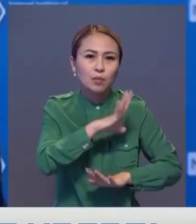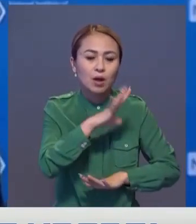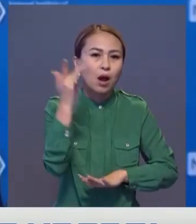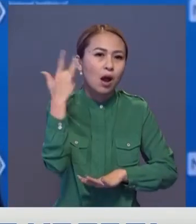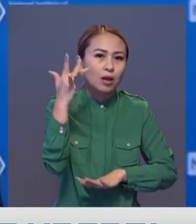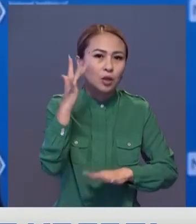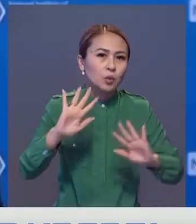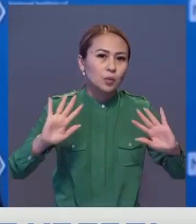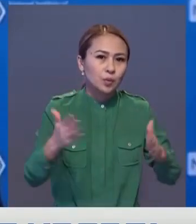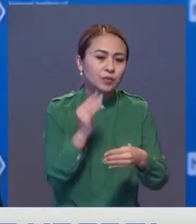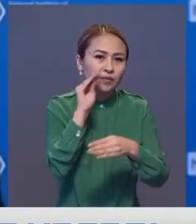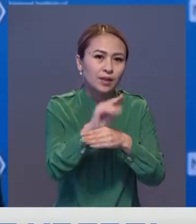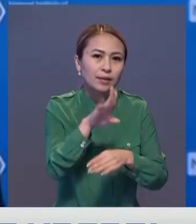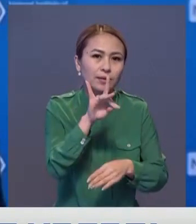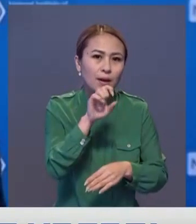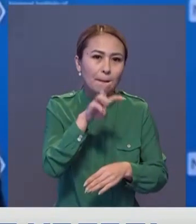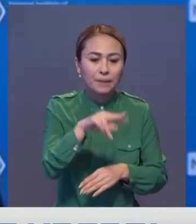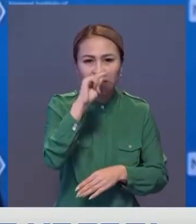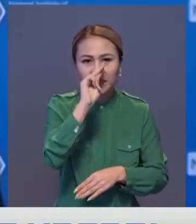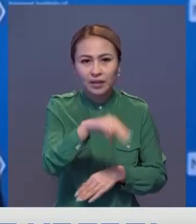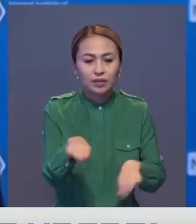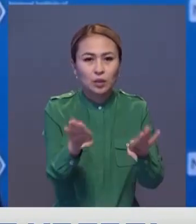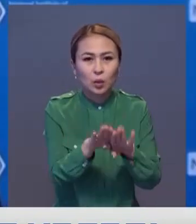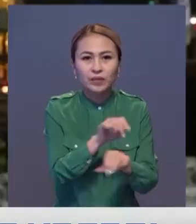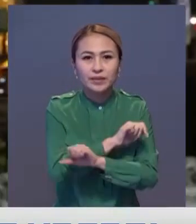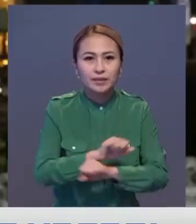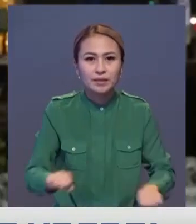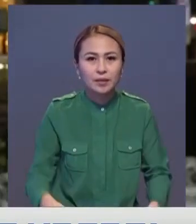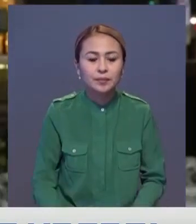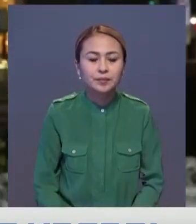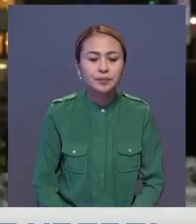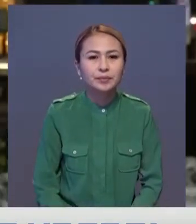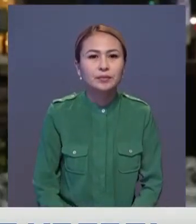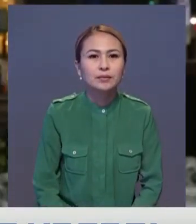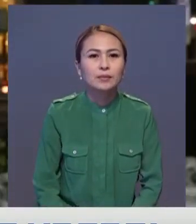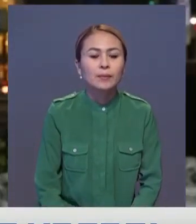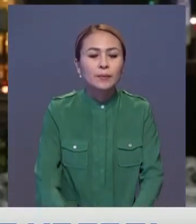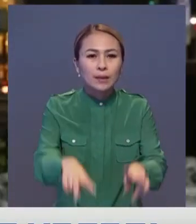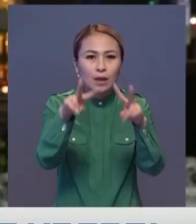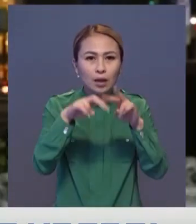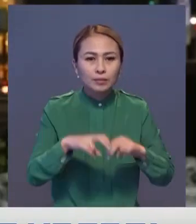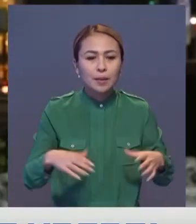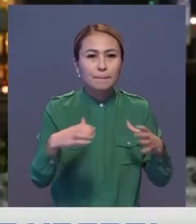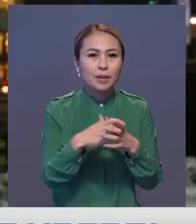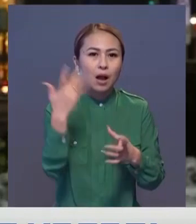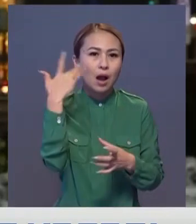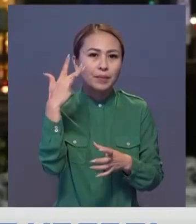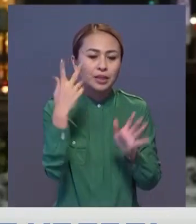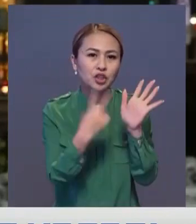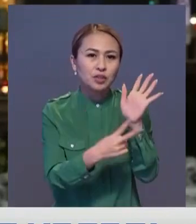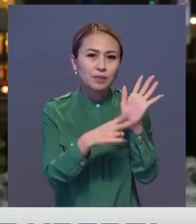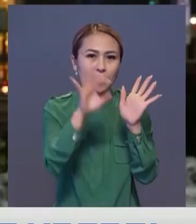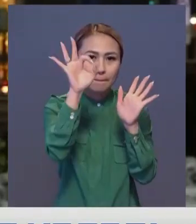ақштағы сұмдық жағдай тек Трамптың кінәсі деп түсінуге болмайды. Сарапшылардың айтуынша, америкалықтардың